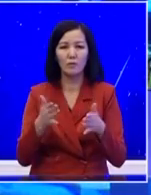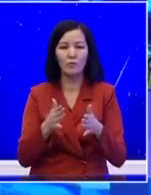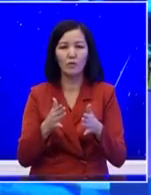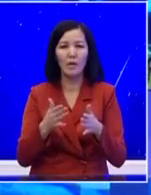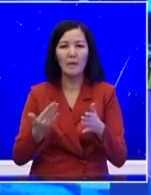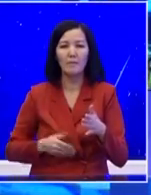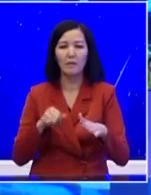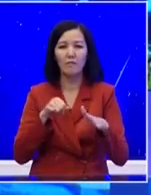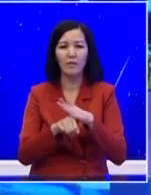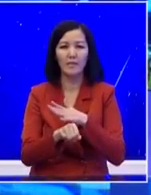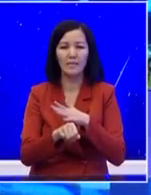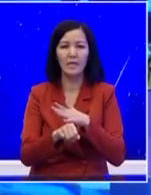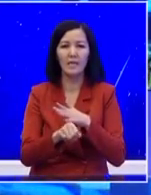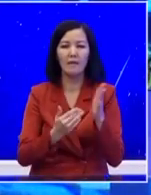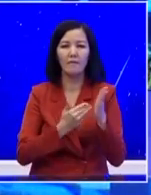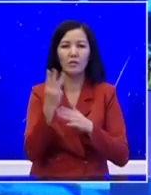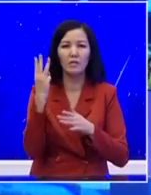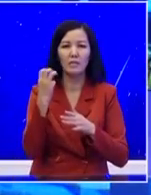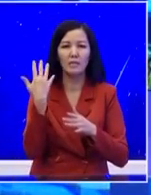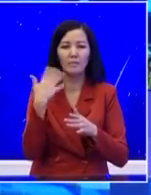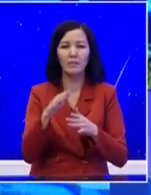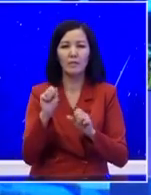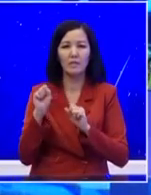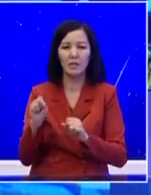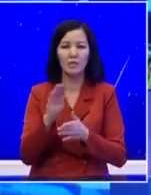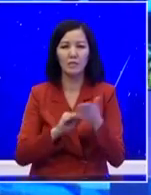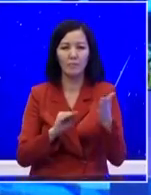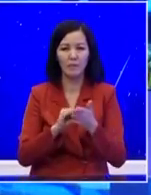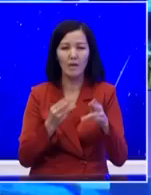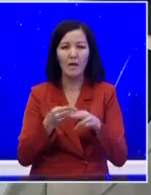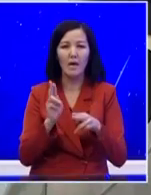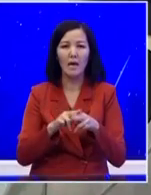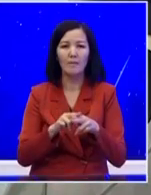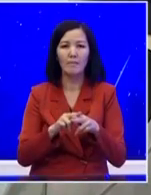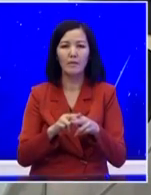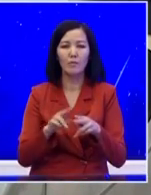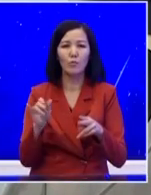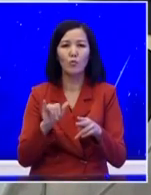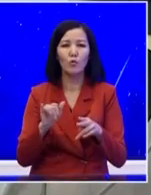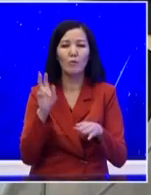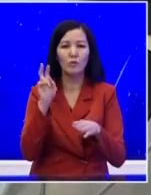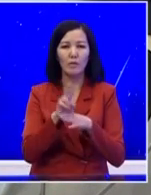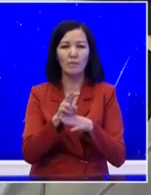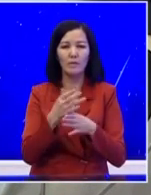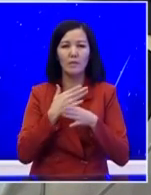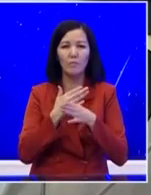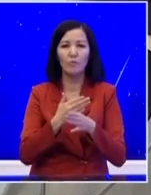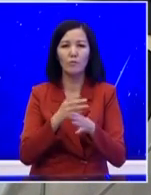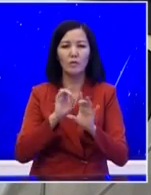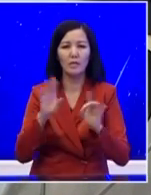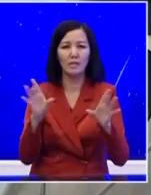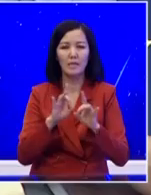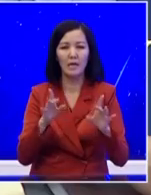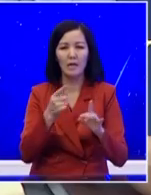бытового насилия и выдано свыше 350 защитных предписаний. Об этом и о том, куда можно обратиться за помощью, рассказали в